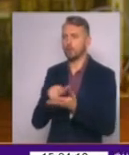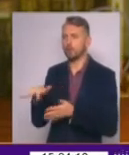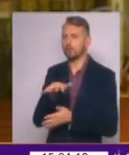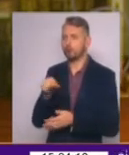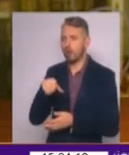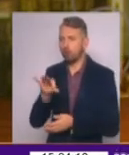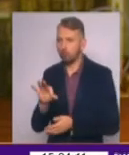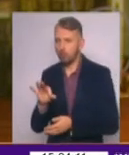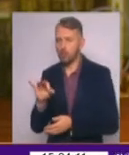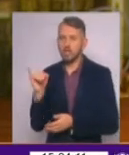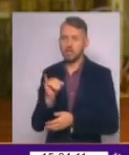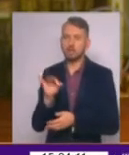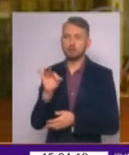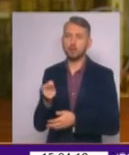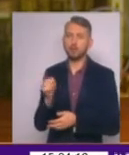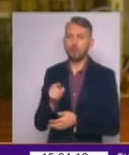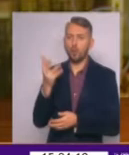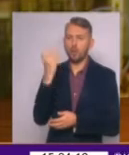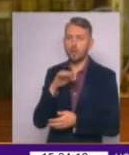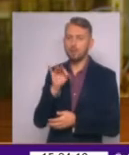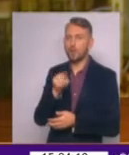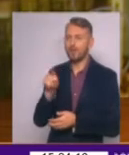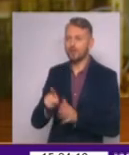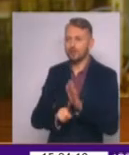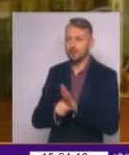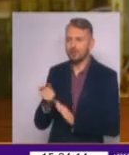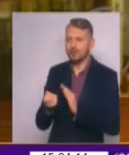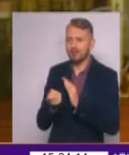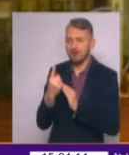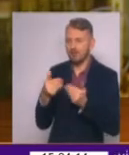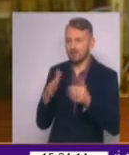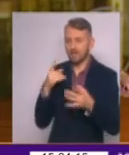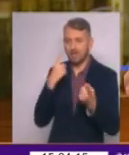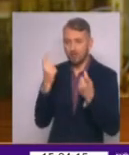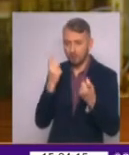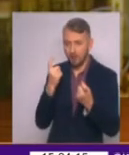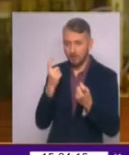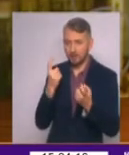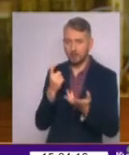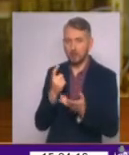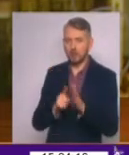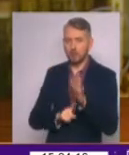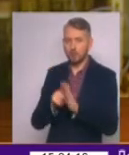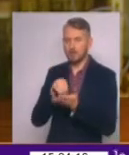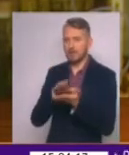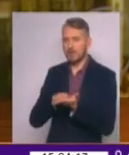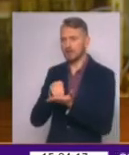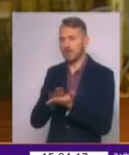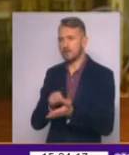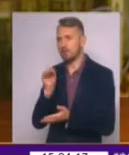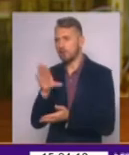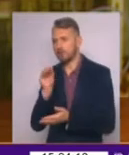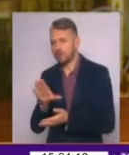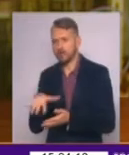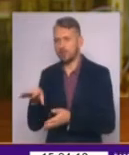антитерористичної операції, і з приводу того, коли про них почали з'являтися відкрита інформація, знову ж таки почалася реєстрація посвідчень і все